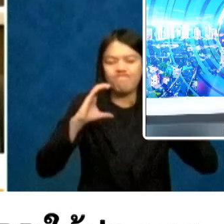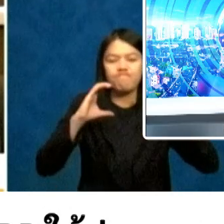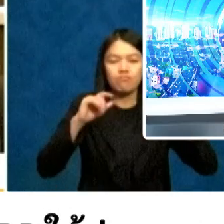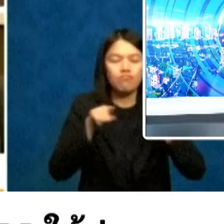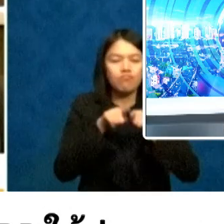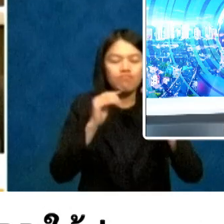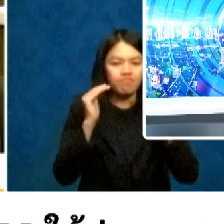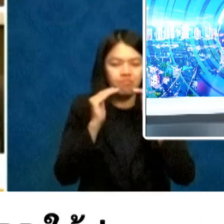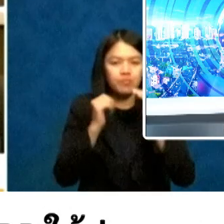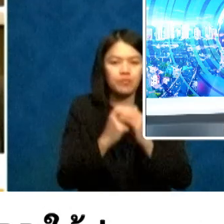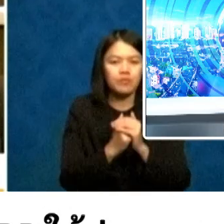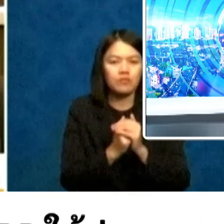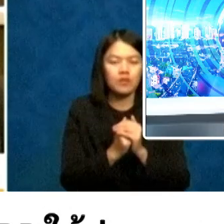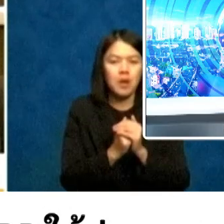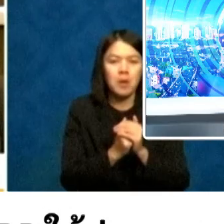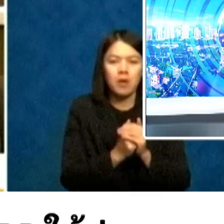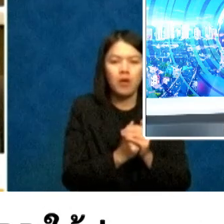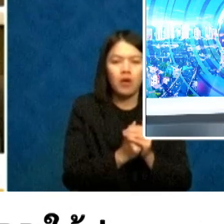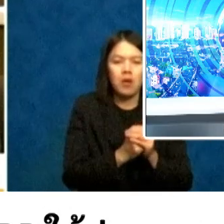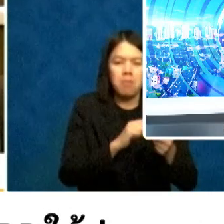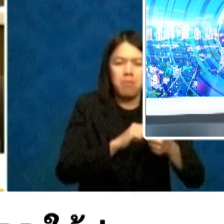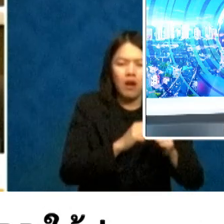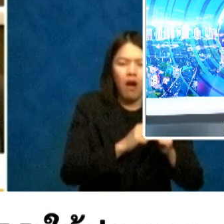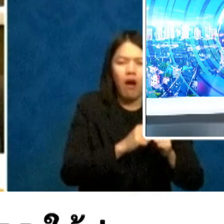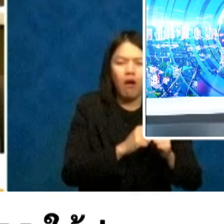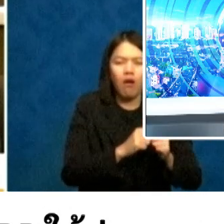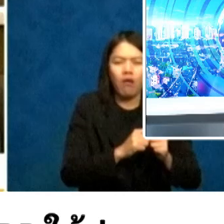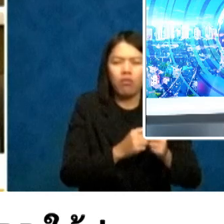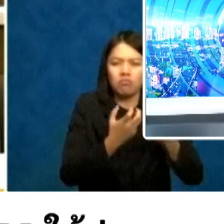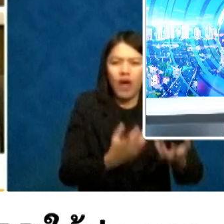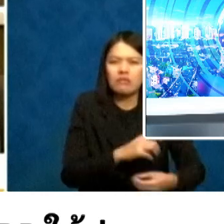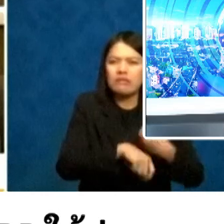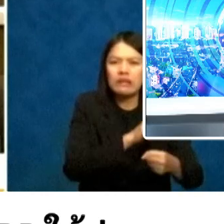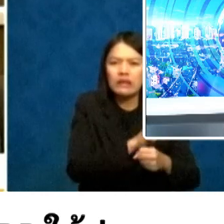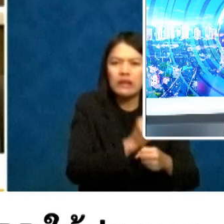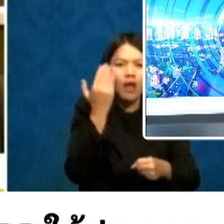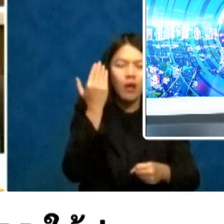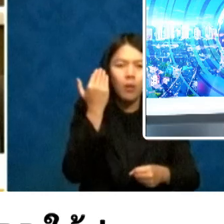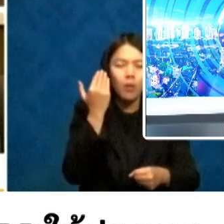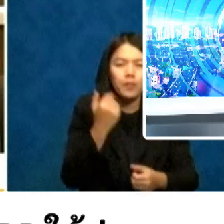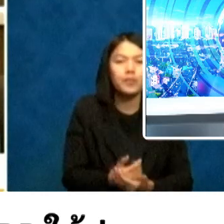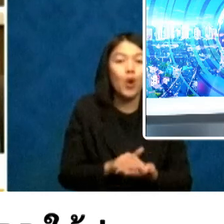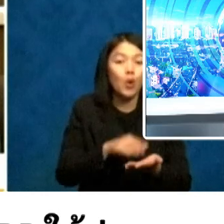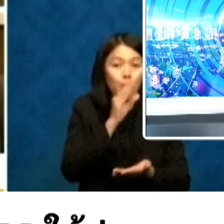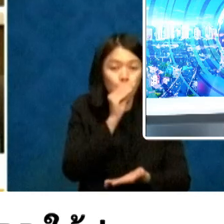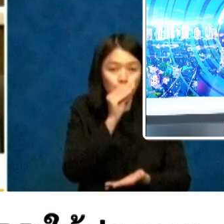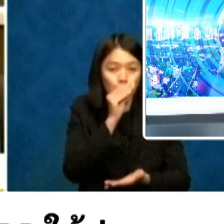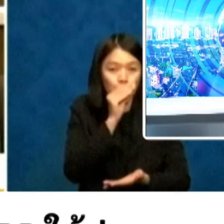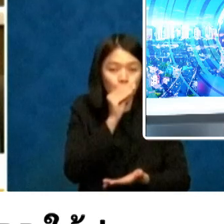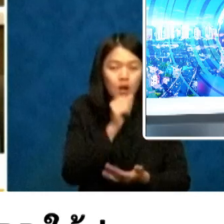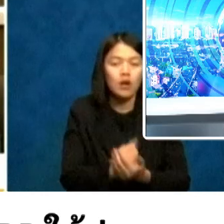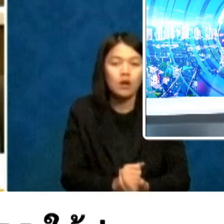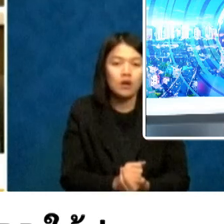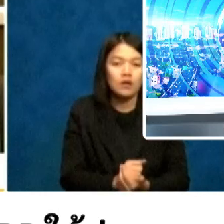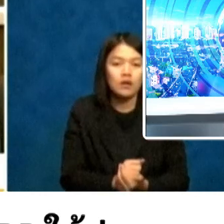มาณแบบขาดดุล นะคะสาเหตุสำคัญที่ทำให้งบสมดุลจะเป็นอะไรสิ่งที่รัฐบาลควรและต้องทำ